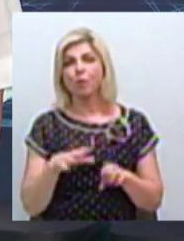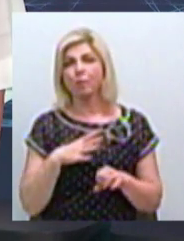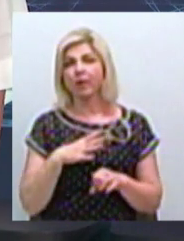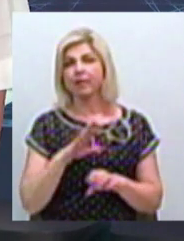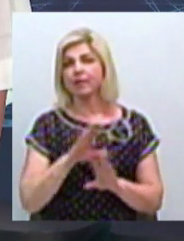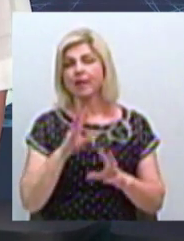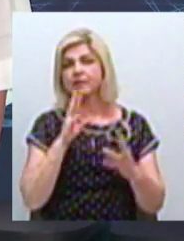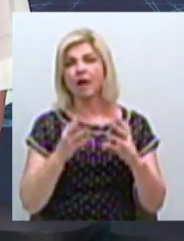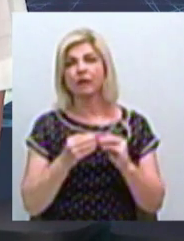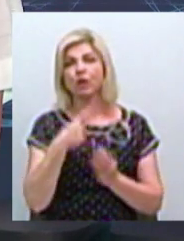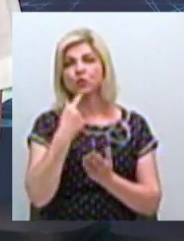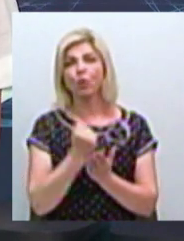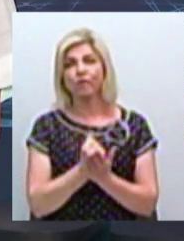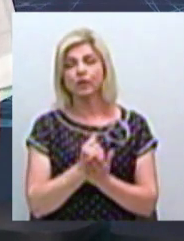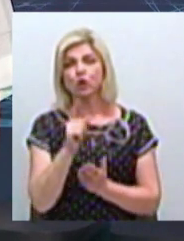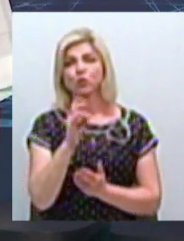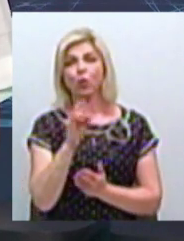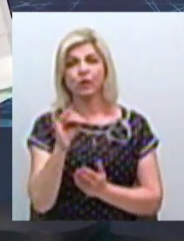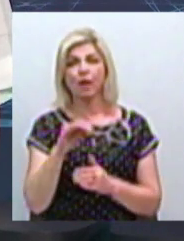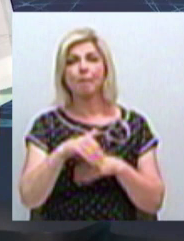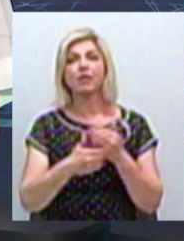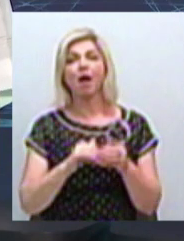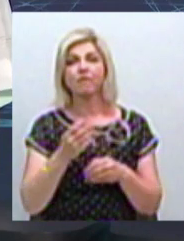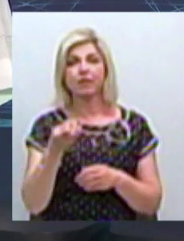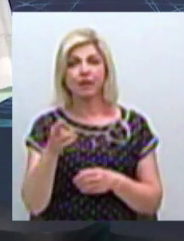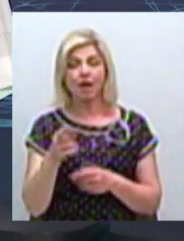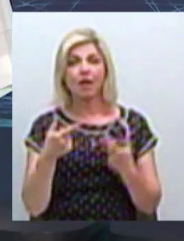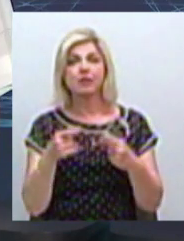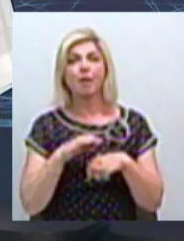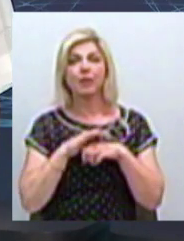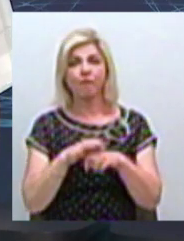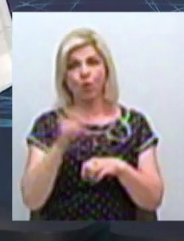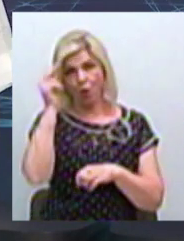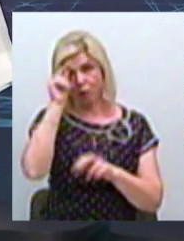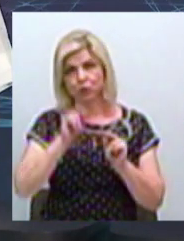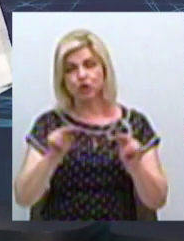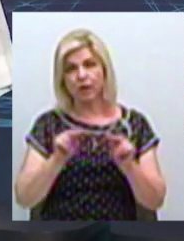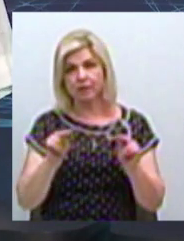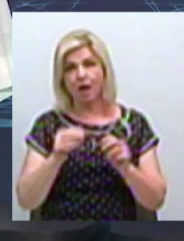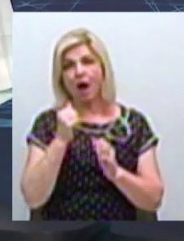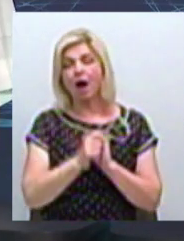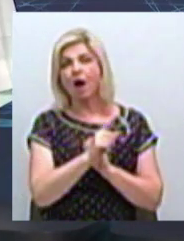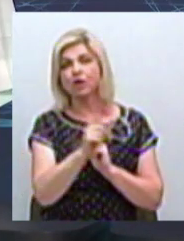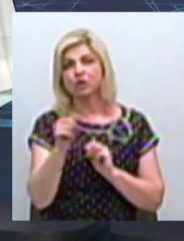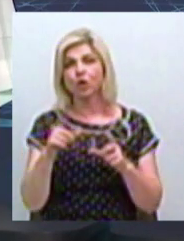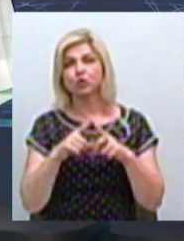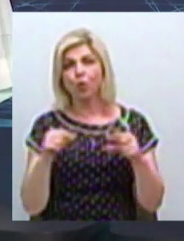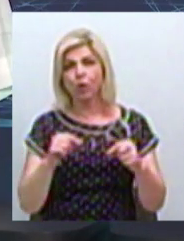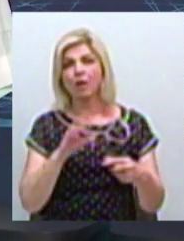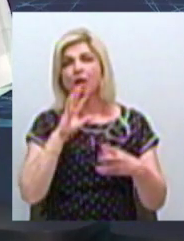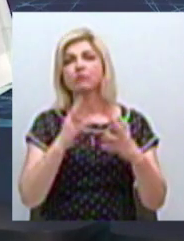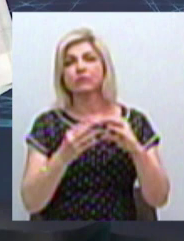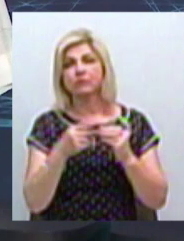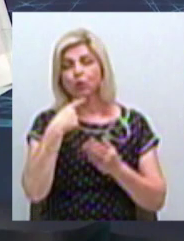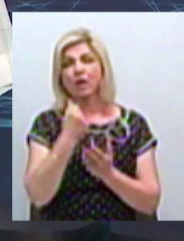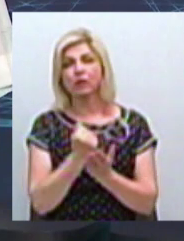согласовані зони плавання, в яких проходить обучення. Тобто, кожна школа согласовує з